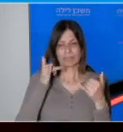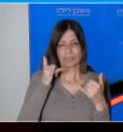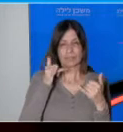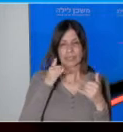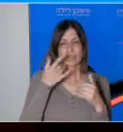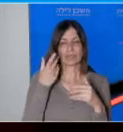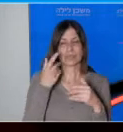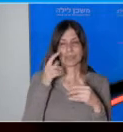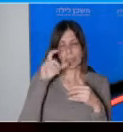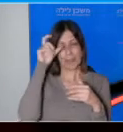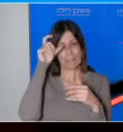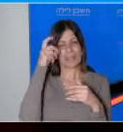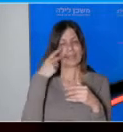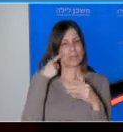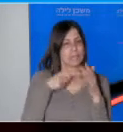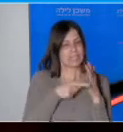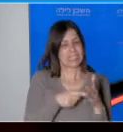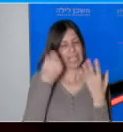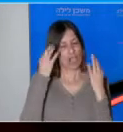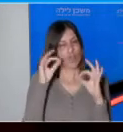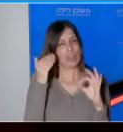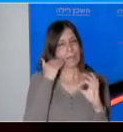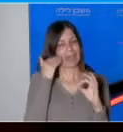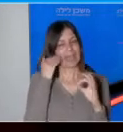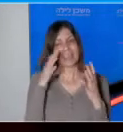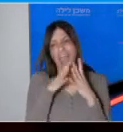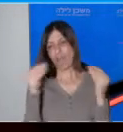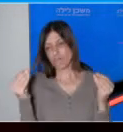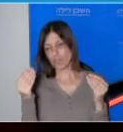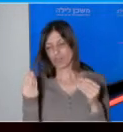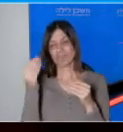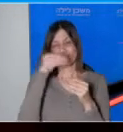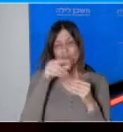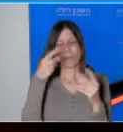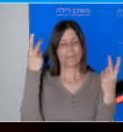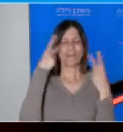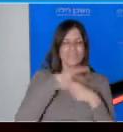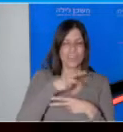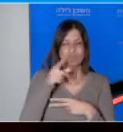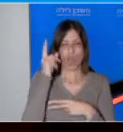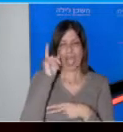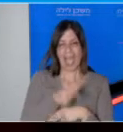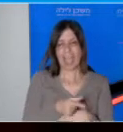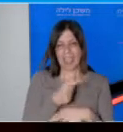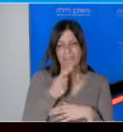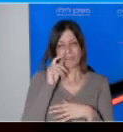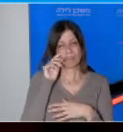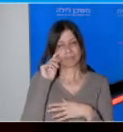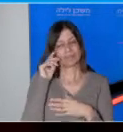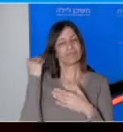פה איזשהו כבוד אמריקני אבוד. מעבר לכך, הוא מבין שהוא חייב לגדוע